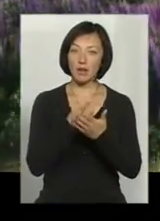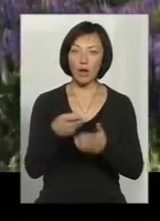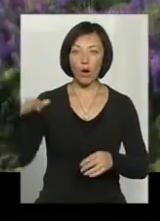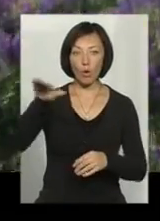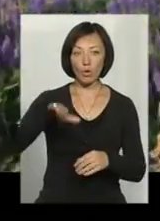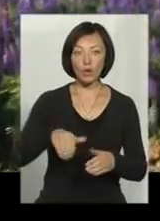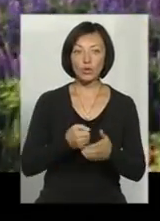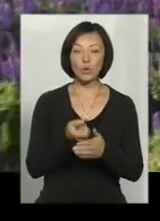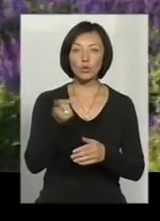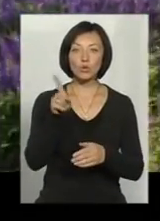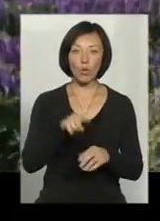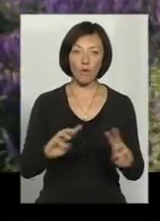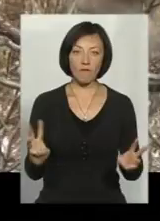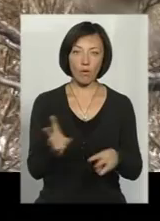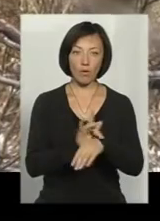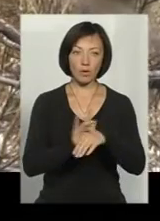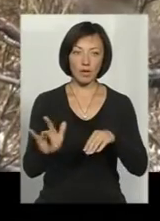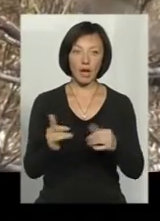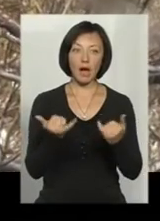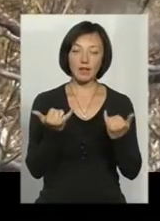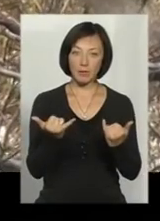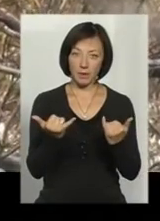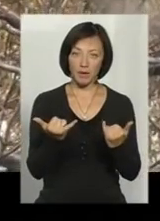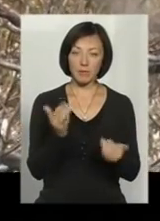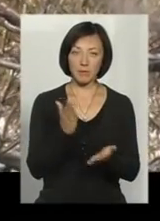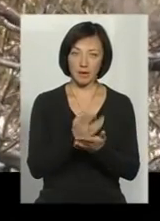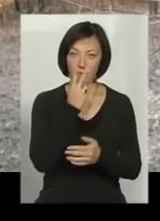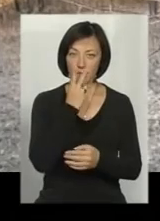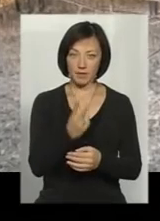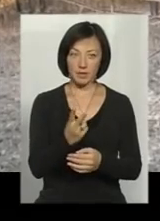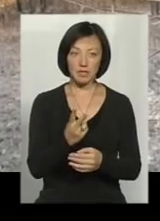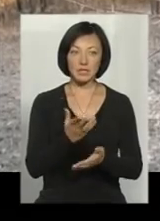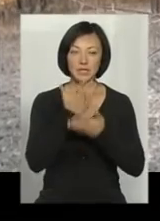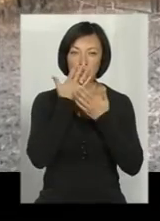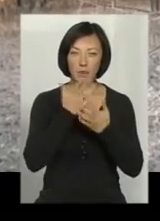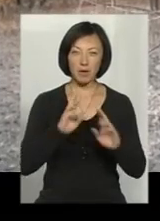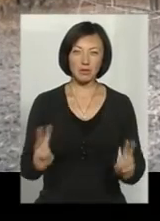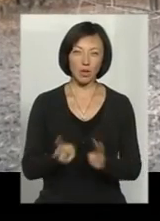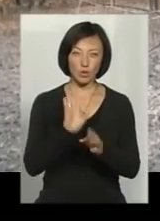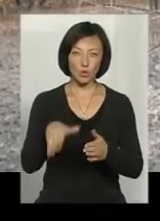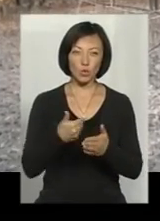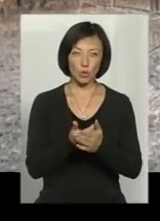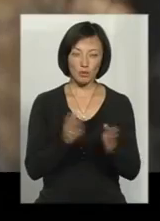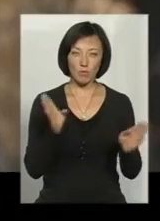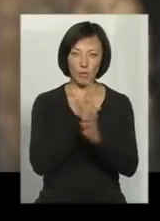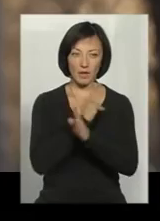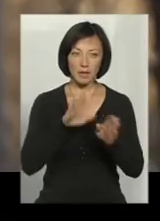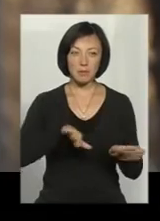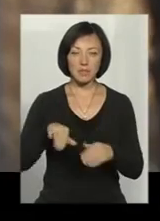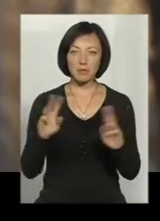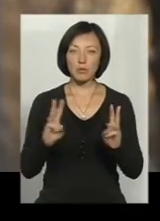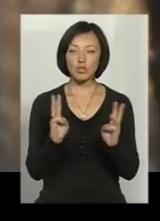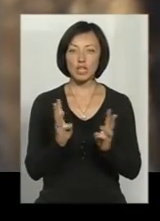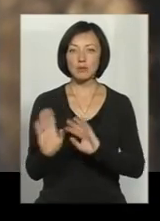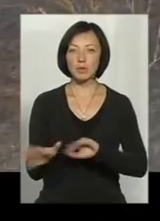до того, як її з'їв вогонь. А такий вигляд вона має нині. Запах згарища досі в повітрі, хоча після пожежі